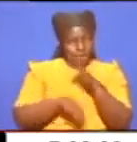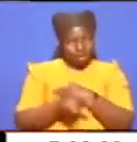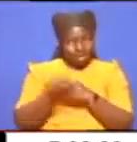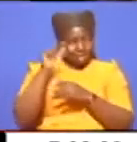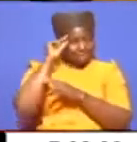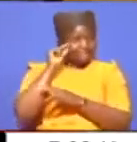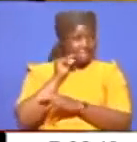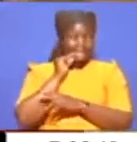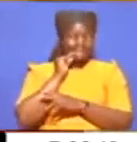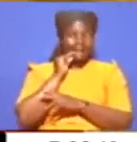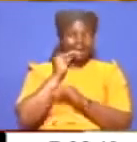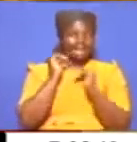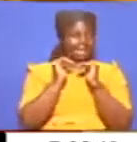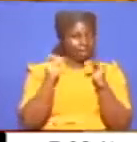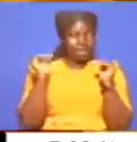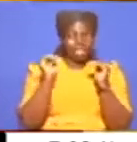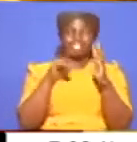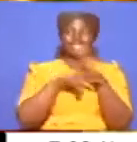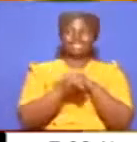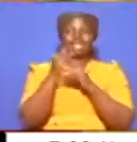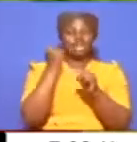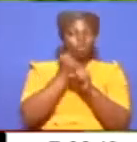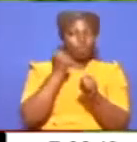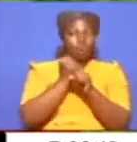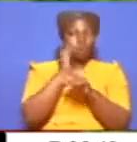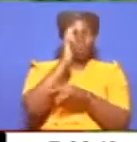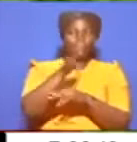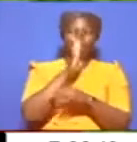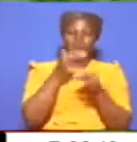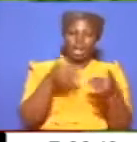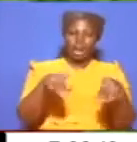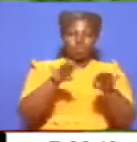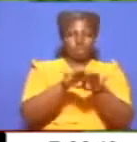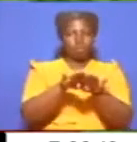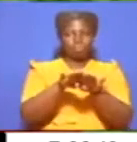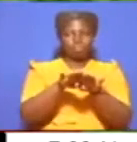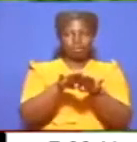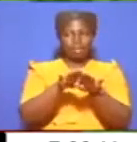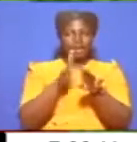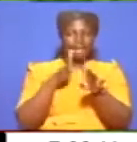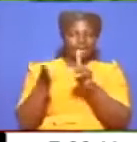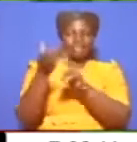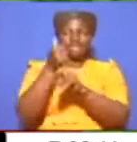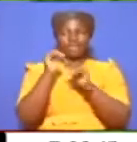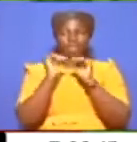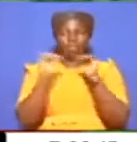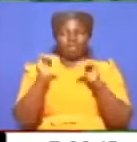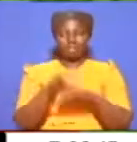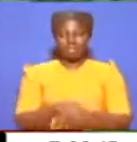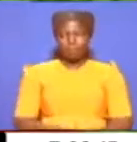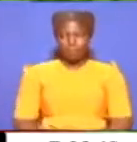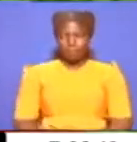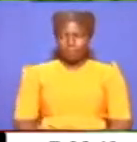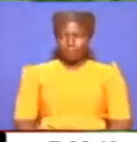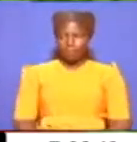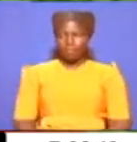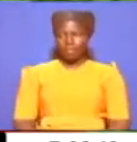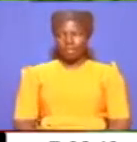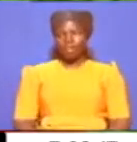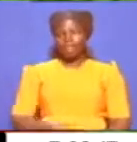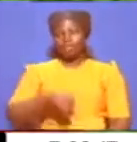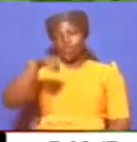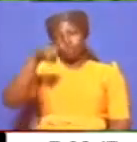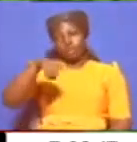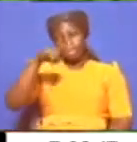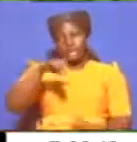hatimaye utazibwa na usawa kuafikiwa. We need to develop our laboratory architecture at the